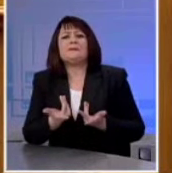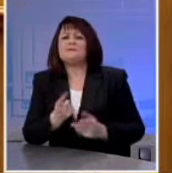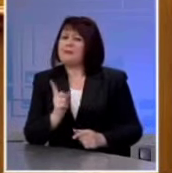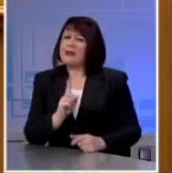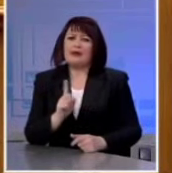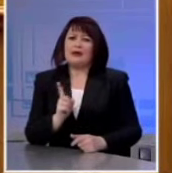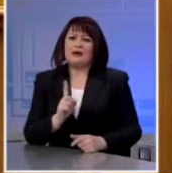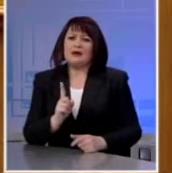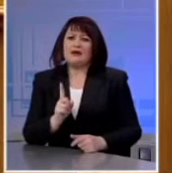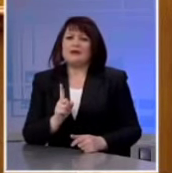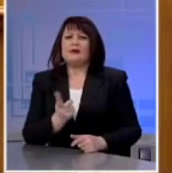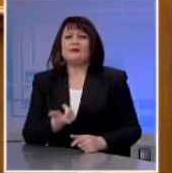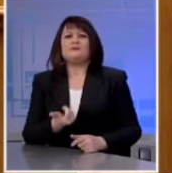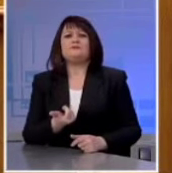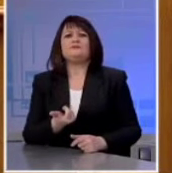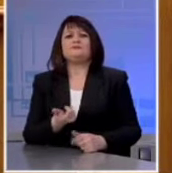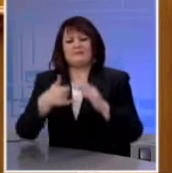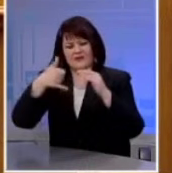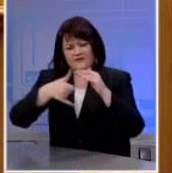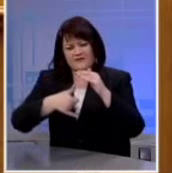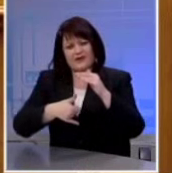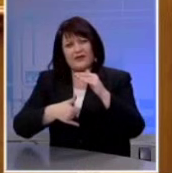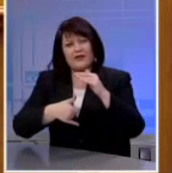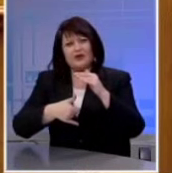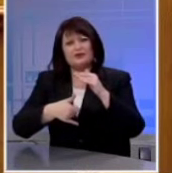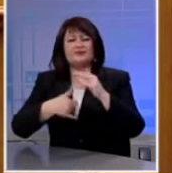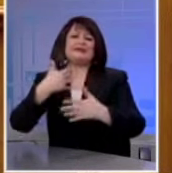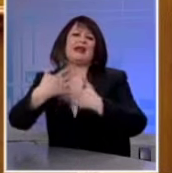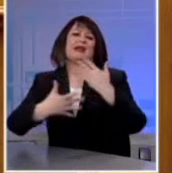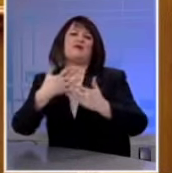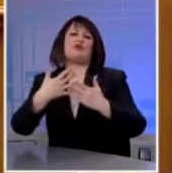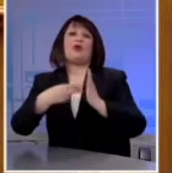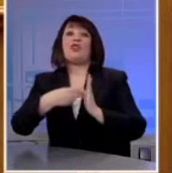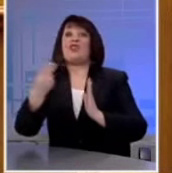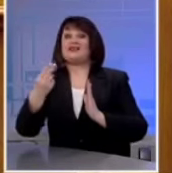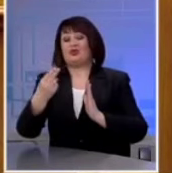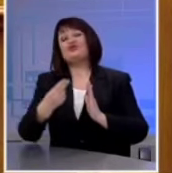δεν είναι παρά ένας βαθύτατα ταλαιπωρημένος θεσμός.